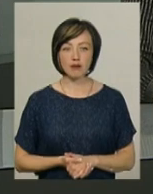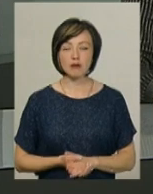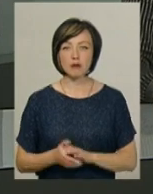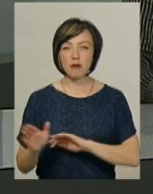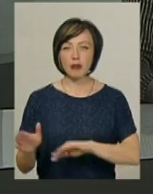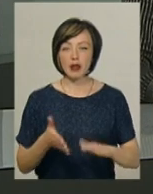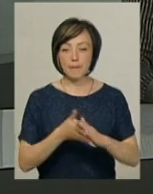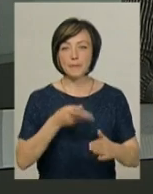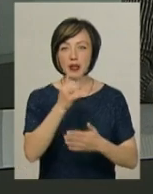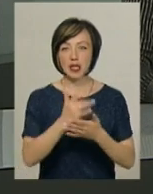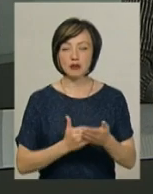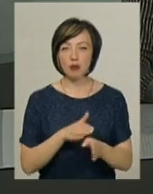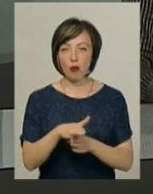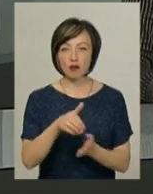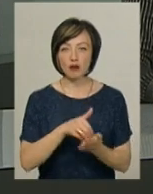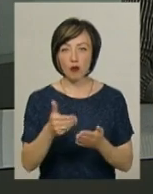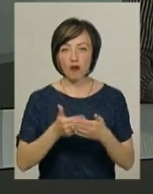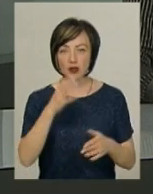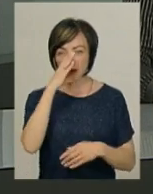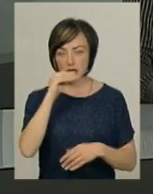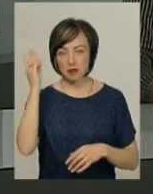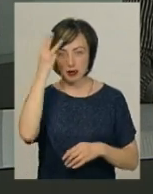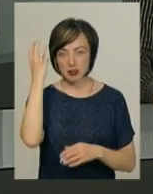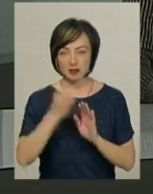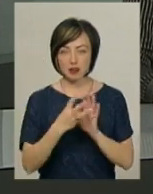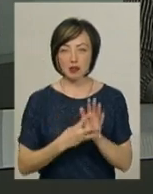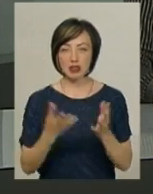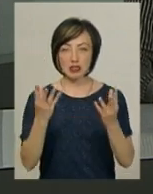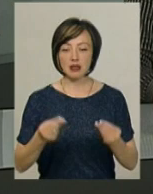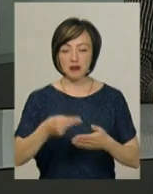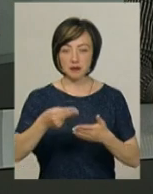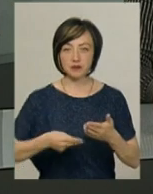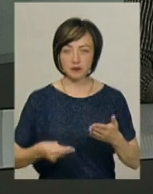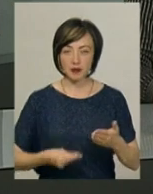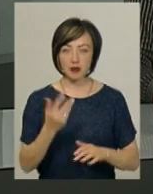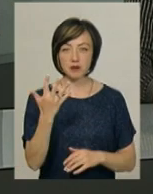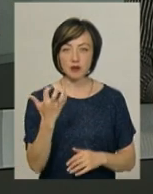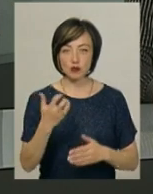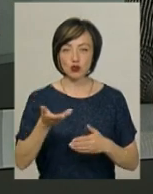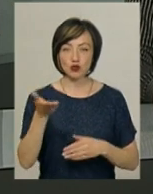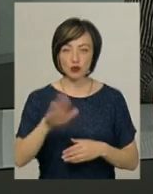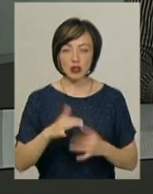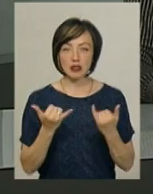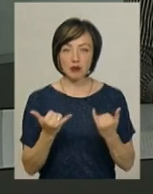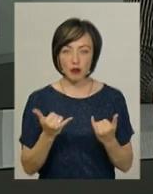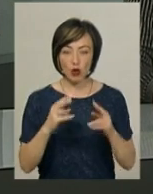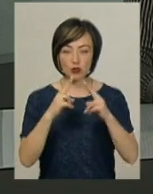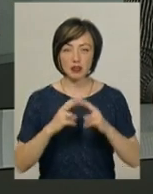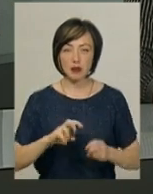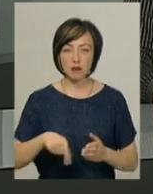Петиція про повну відмову від маршруток у Хмельницькому за 18 днів набрала необхідний мінімум у 500 підписів. Тож тепер її